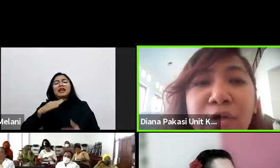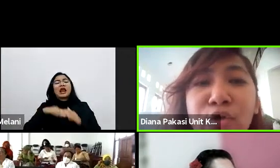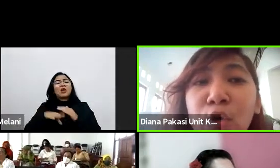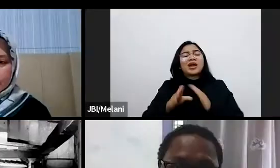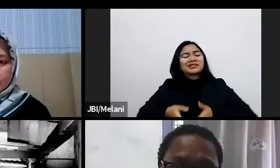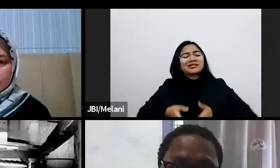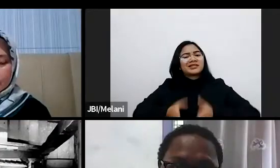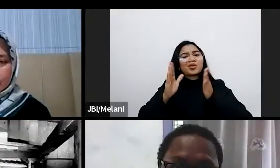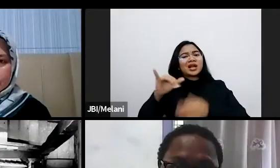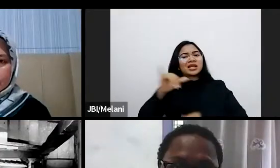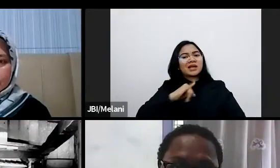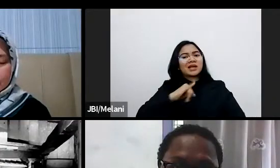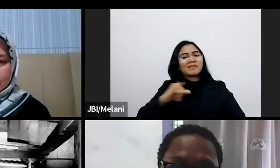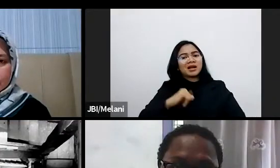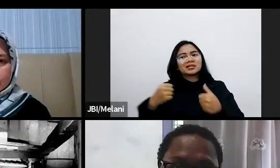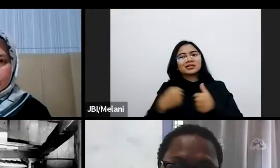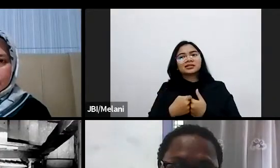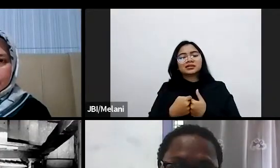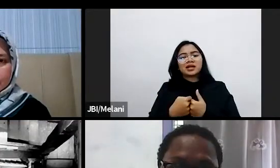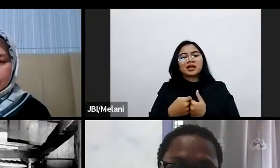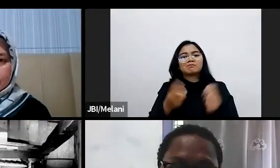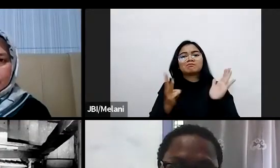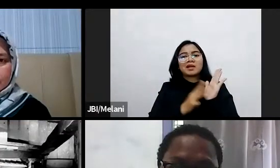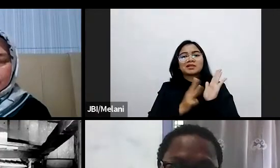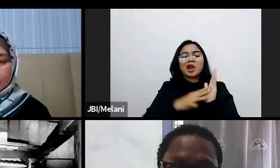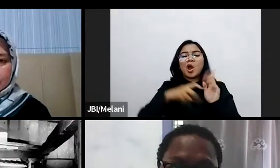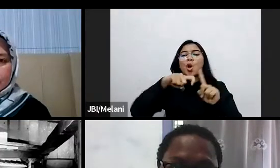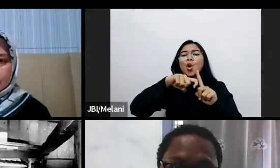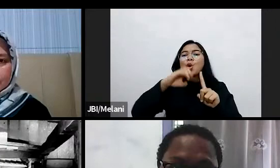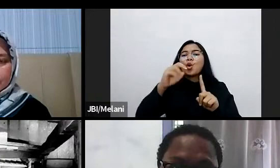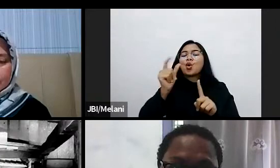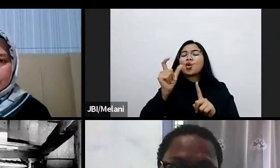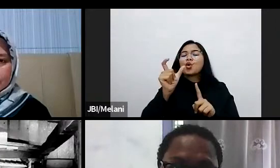dengan kasus korupsi. Tentunya beda dong orang yang terduga